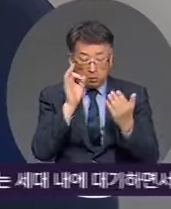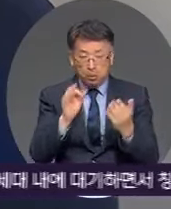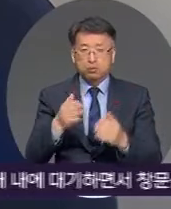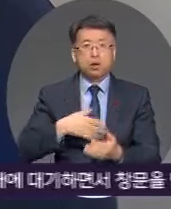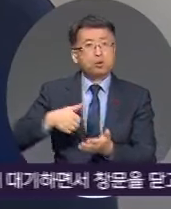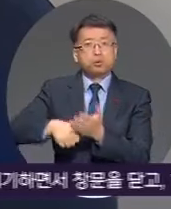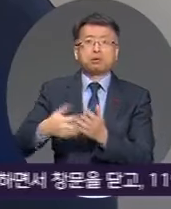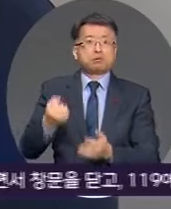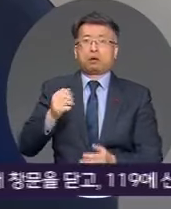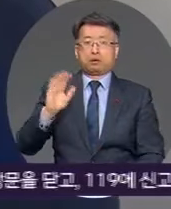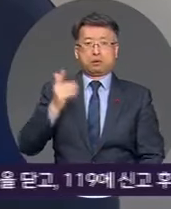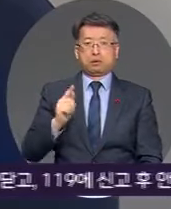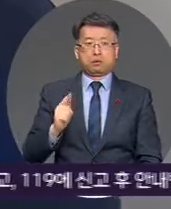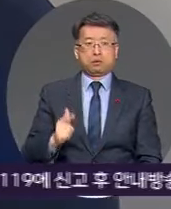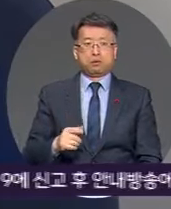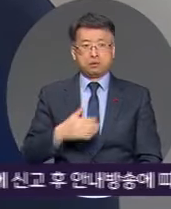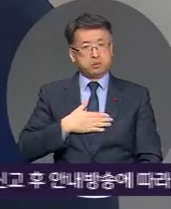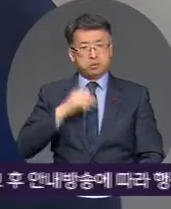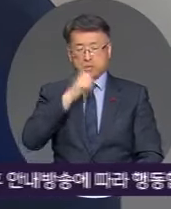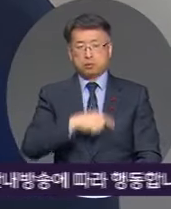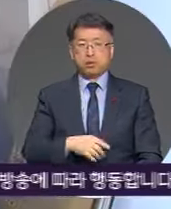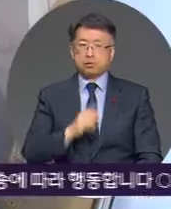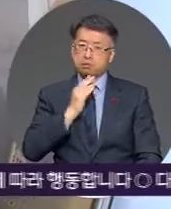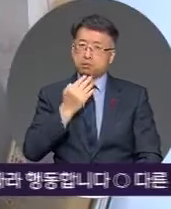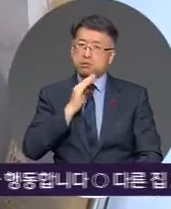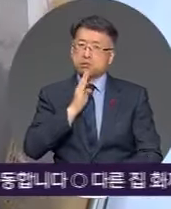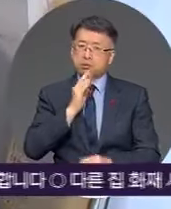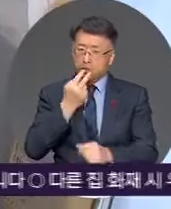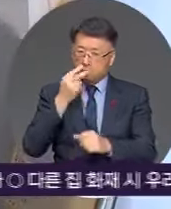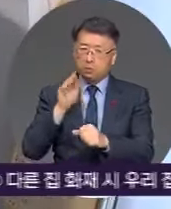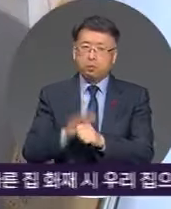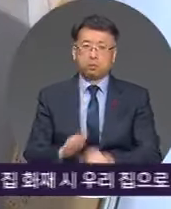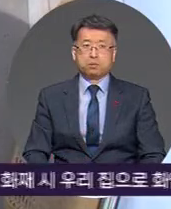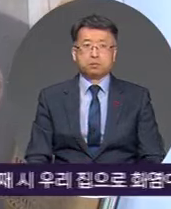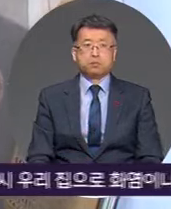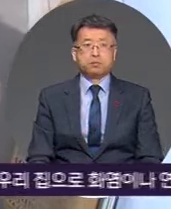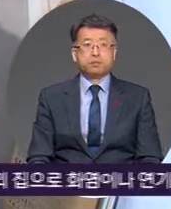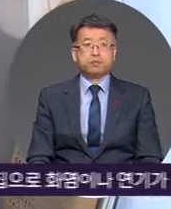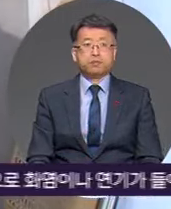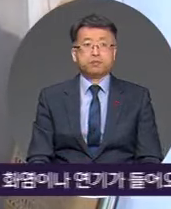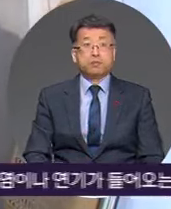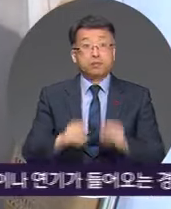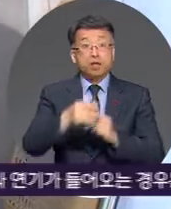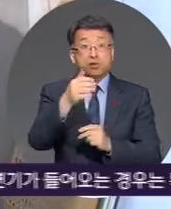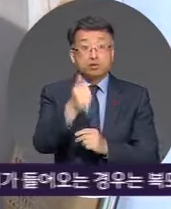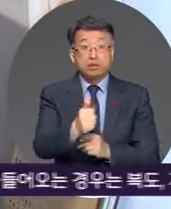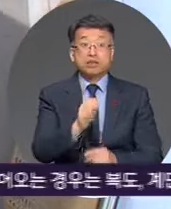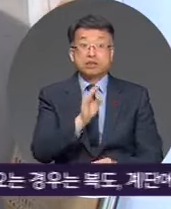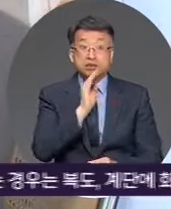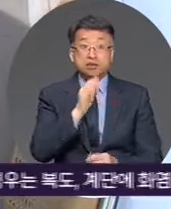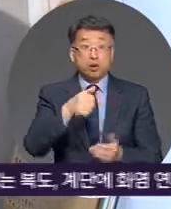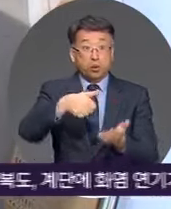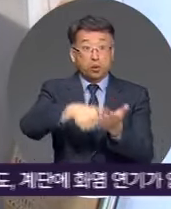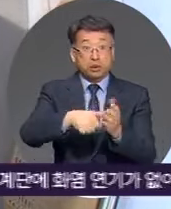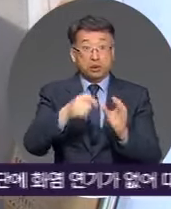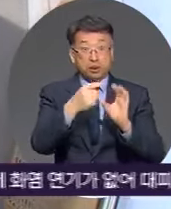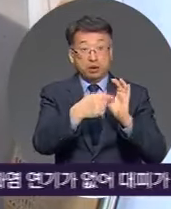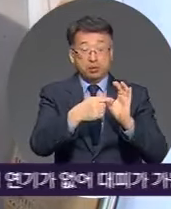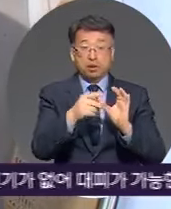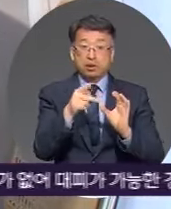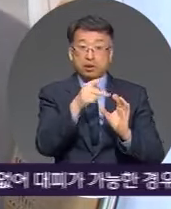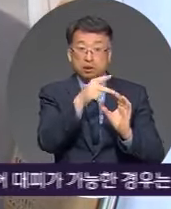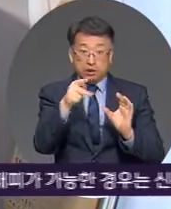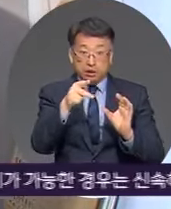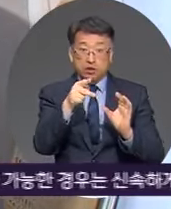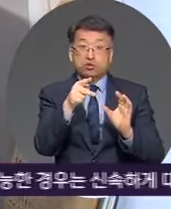아니었고 아주 뭐 기분 나빴죠 참담 땅주인의 실제 도장입니다 두 줄로